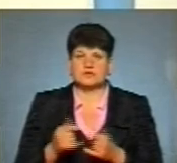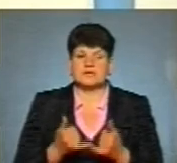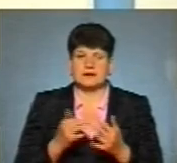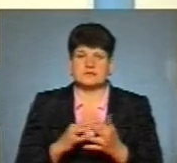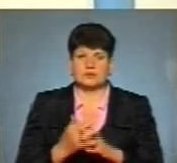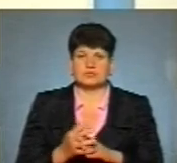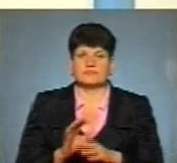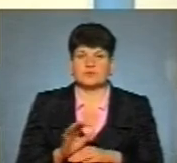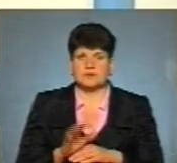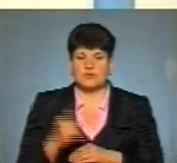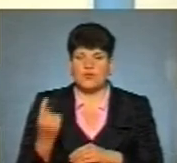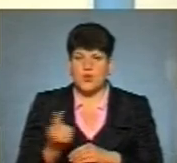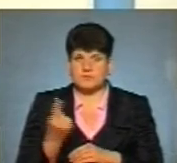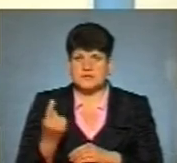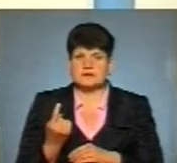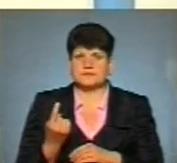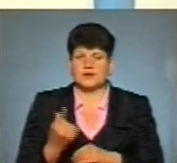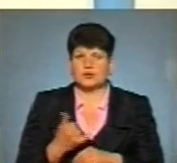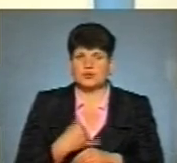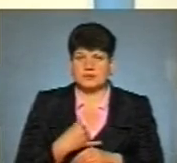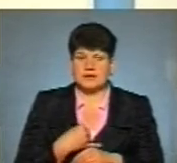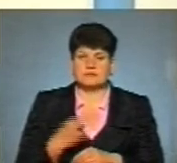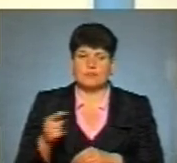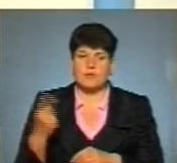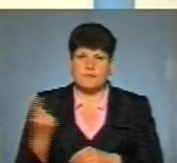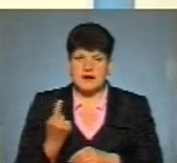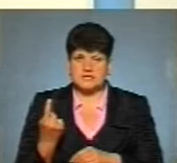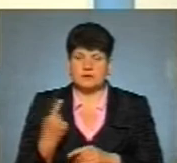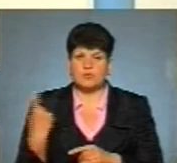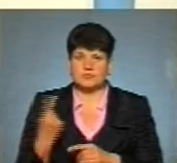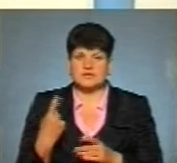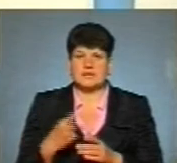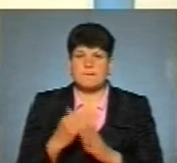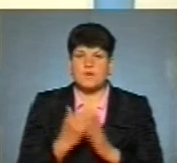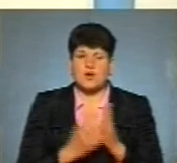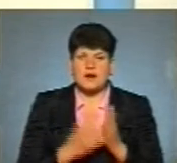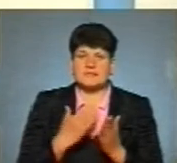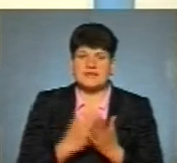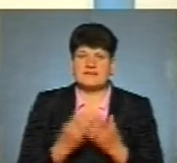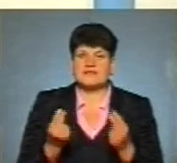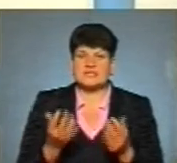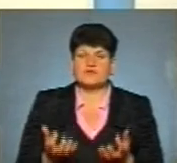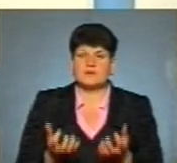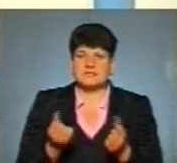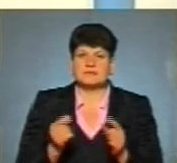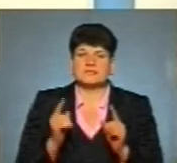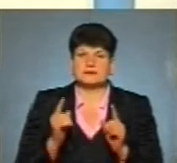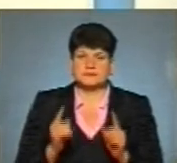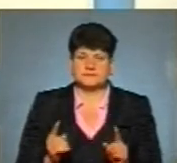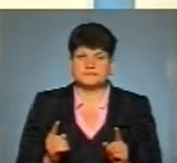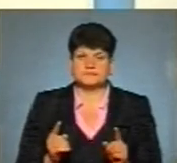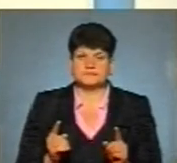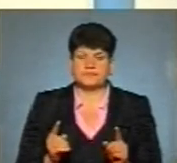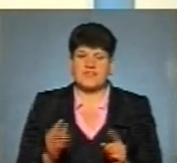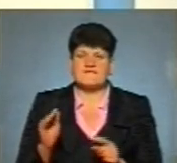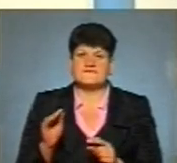аграрії області в нас, по-перше, по обласній програмі є фінансова підтримка виключно, так будемо казати,